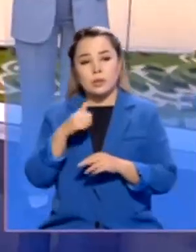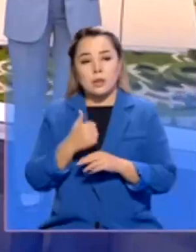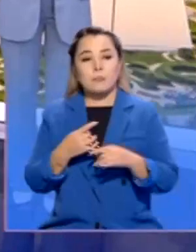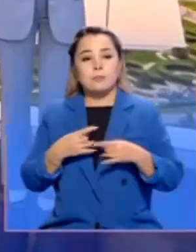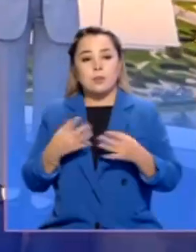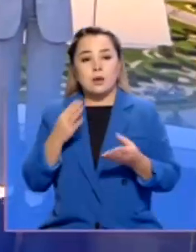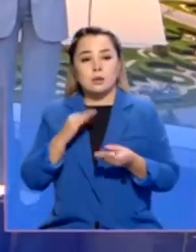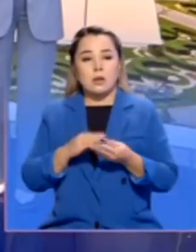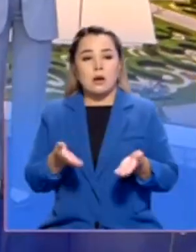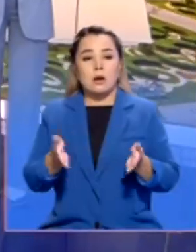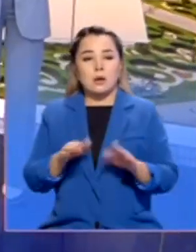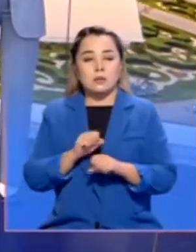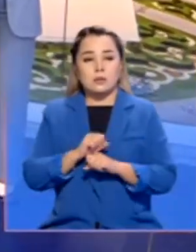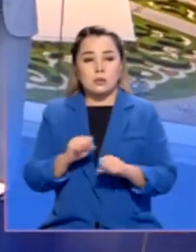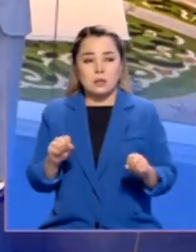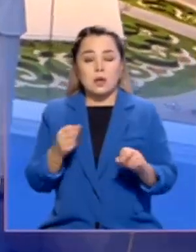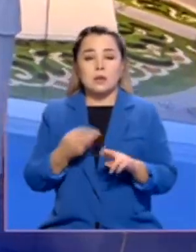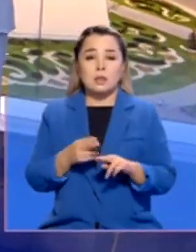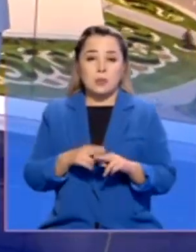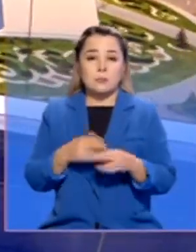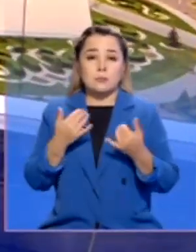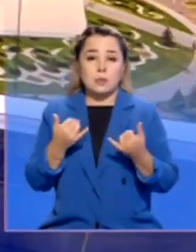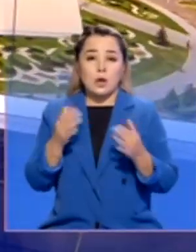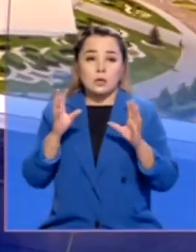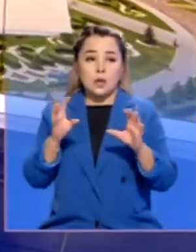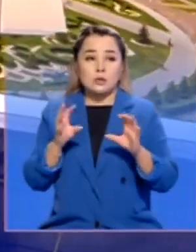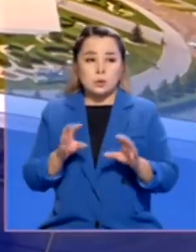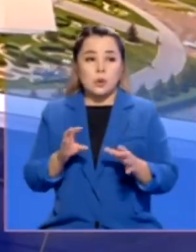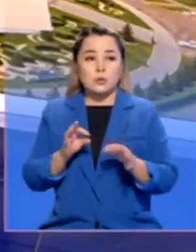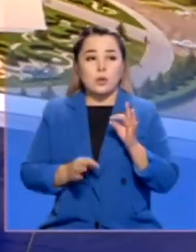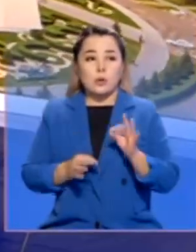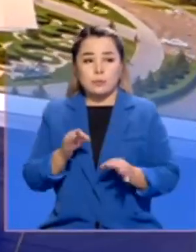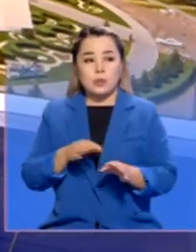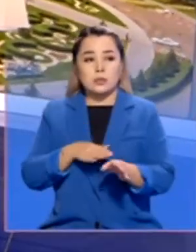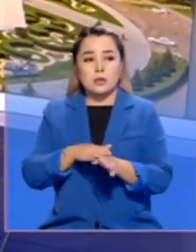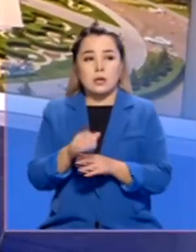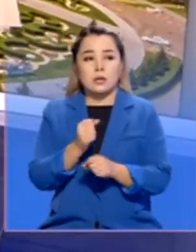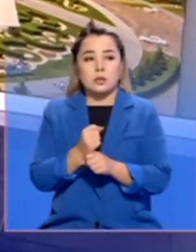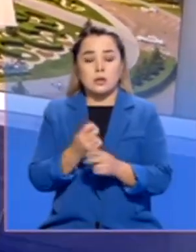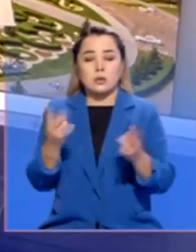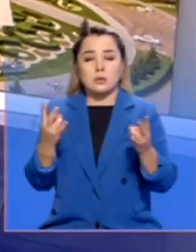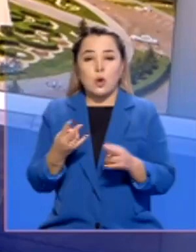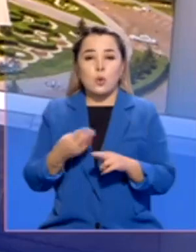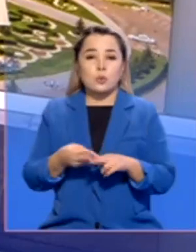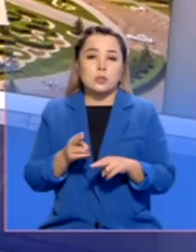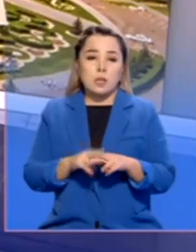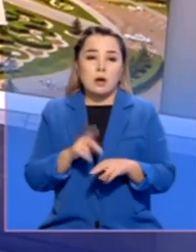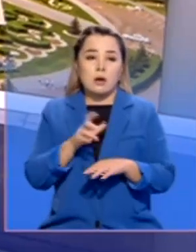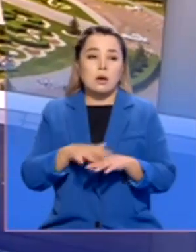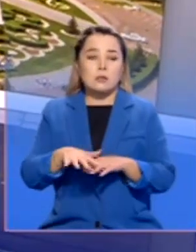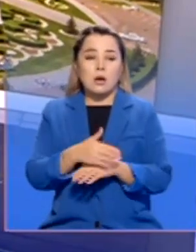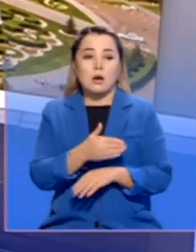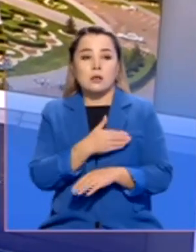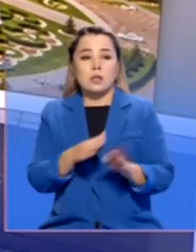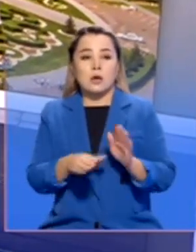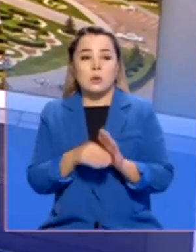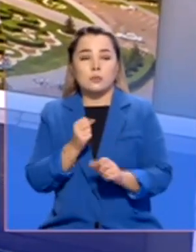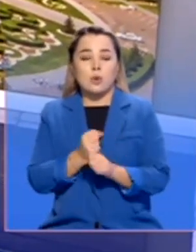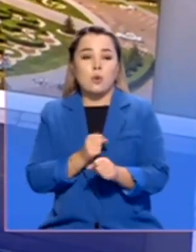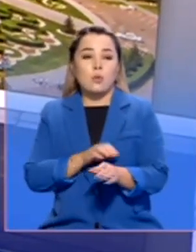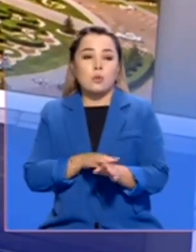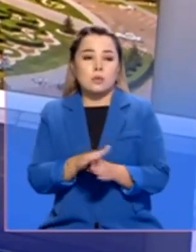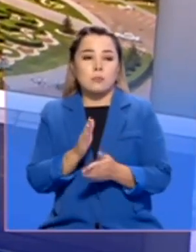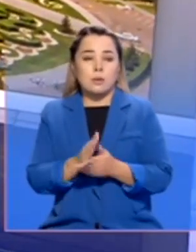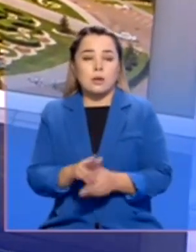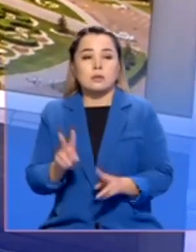мереке деп қалдыру дәйексіз болады. Біз қазір конституция нормаларын іске асыруымыз керек. Сондықтан халық қалауын орындап